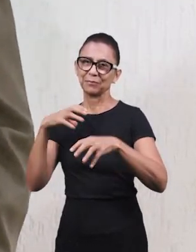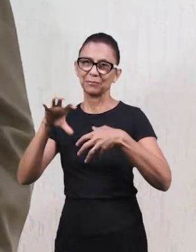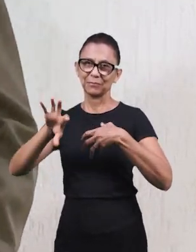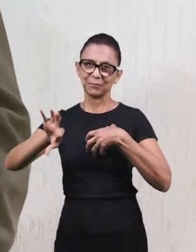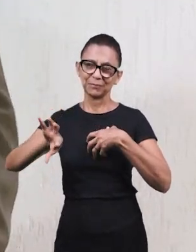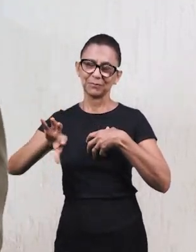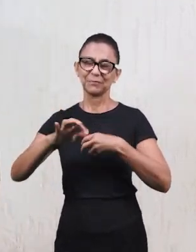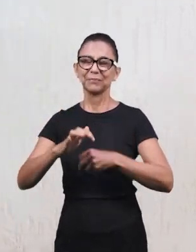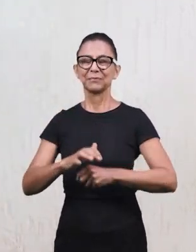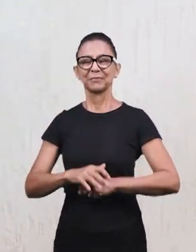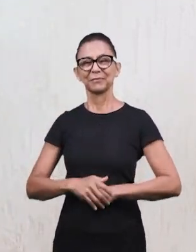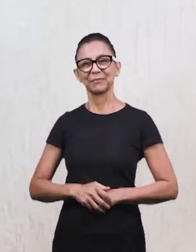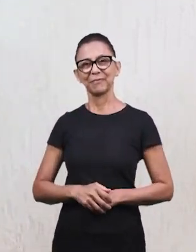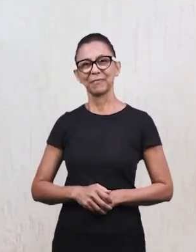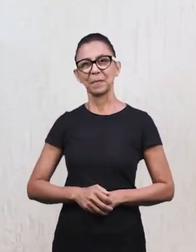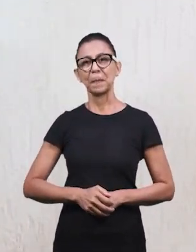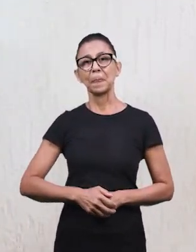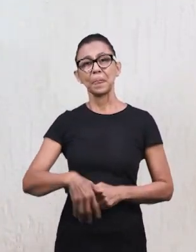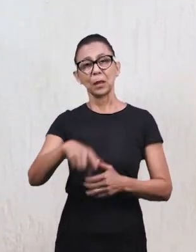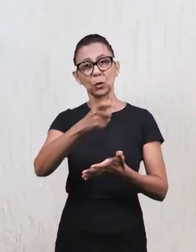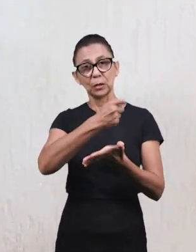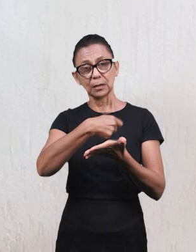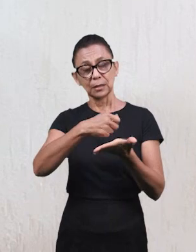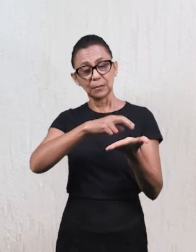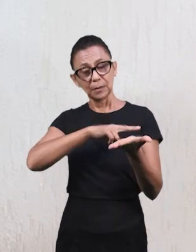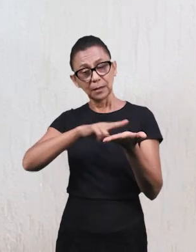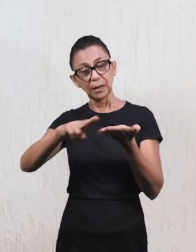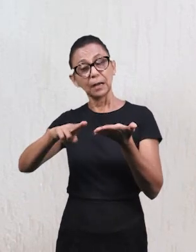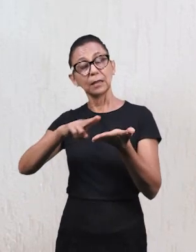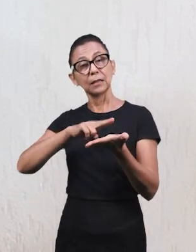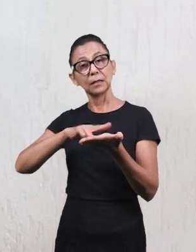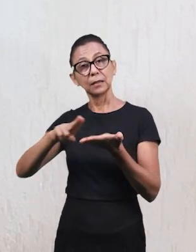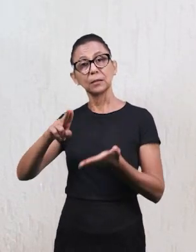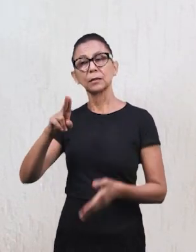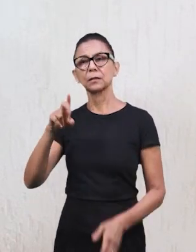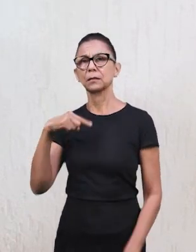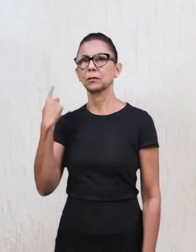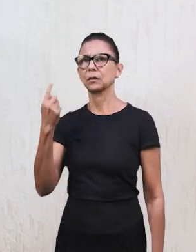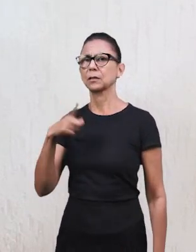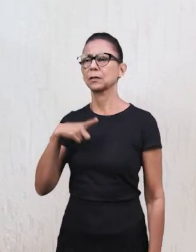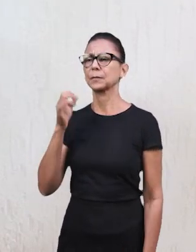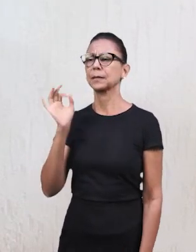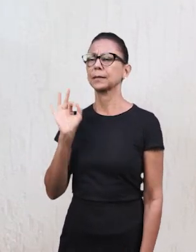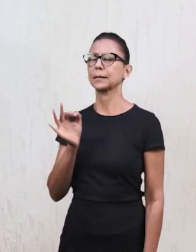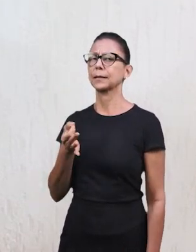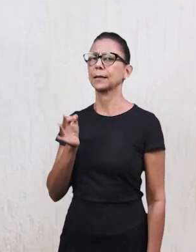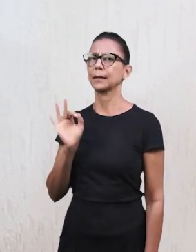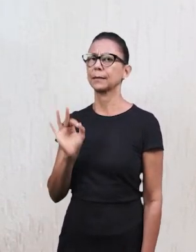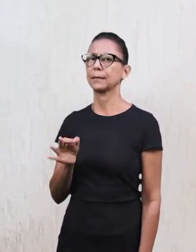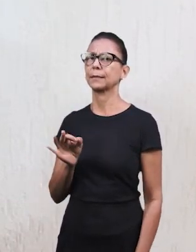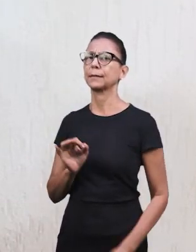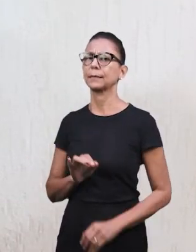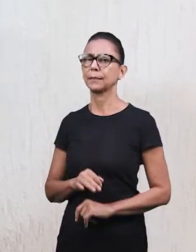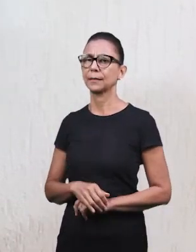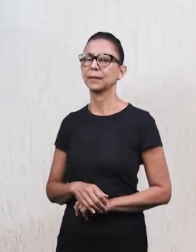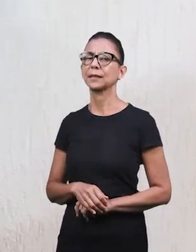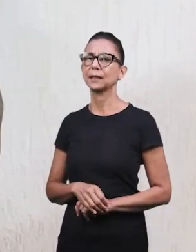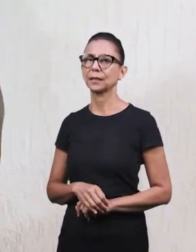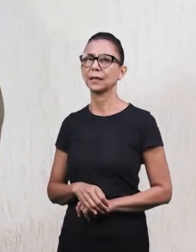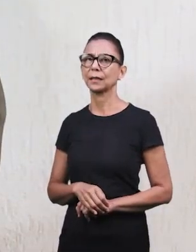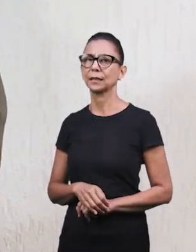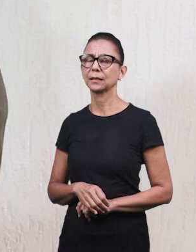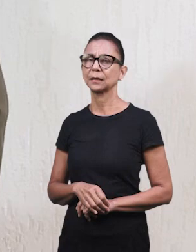выражают чувства пастора свои, и мы уверены, что